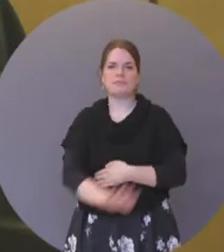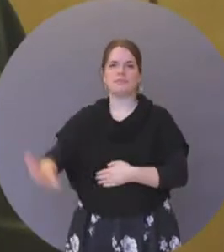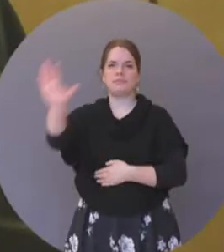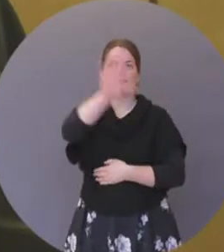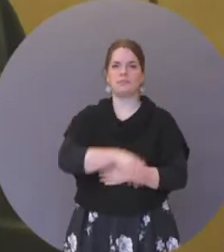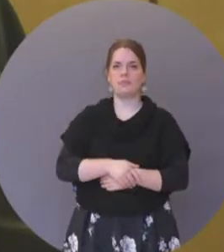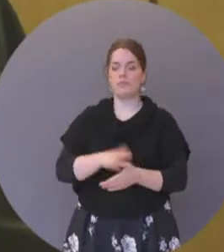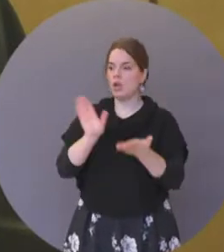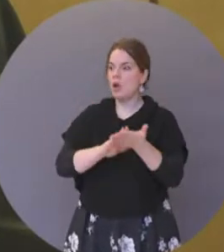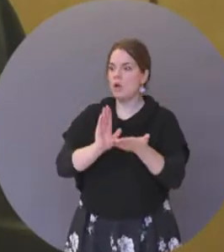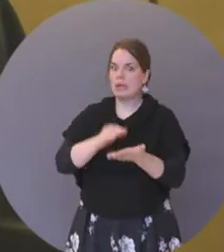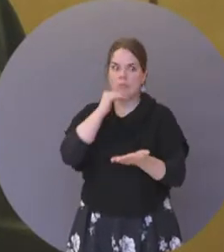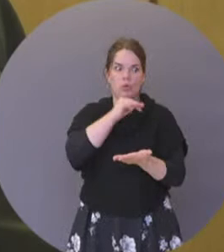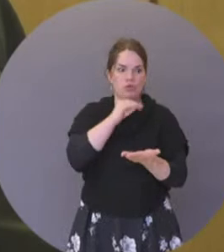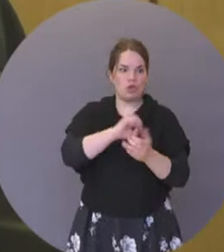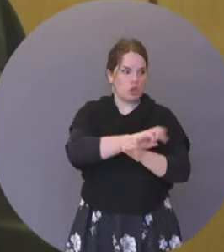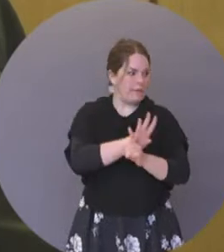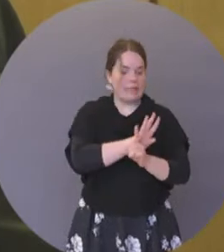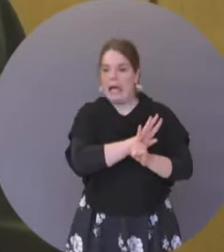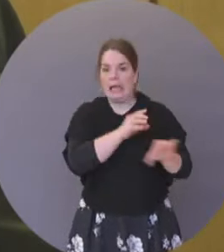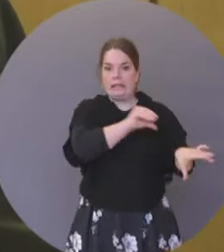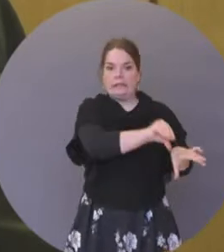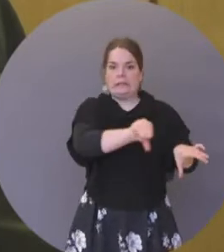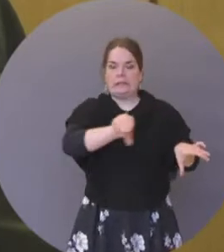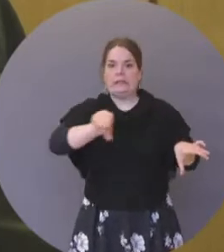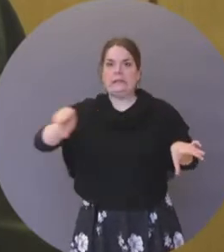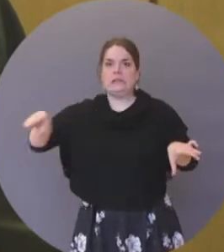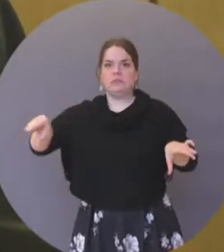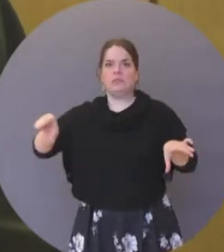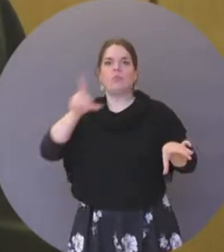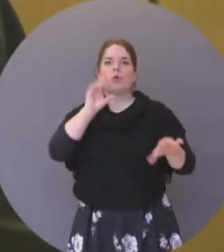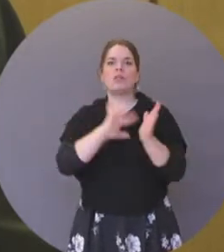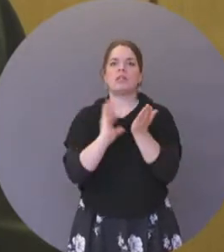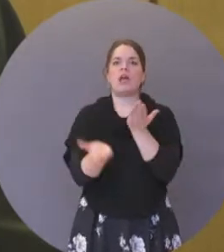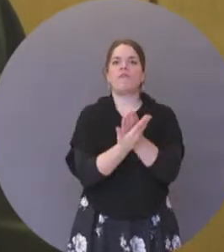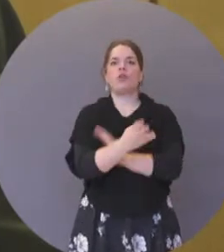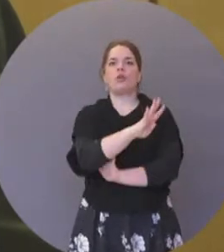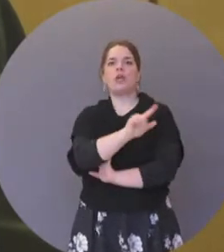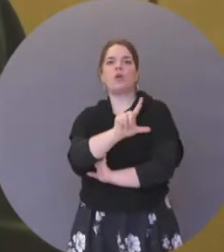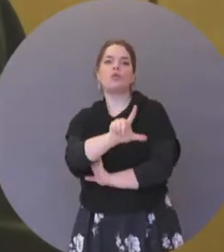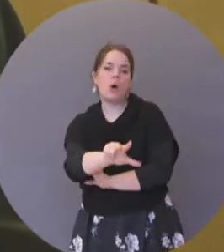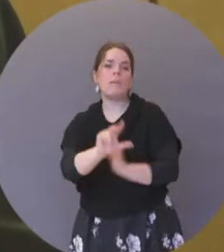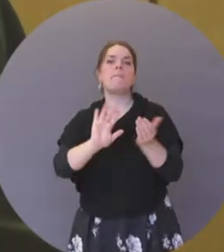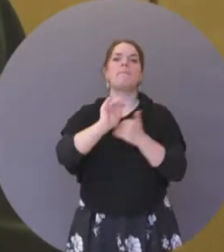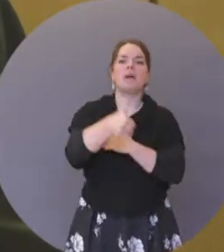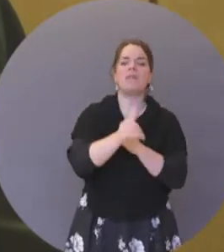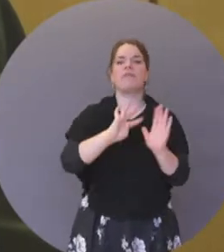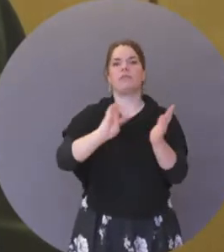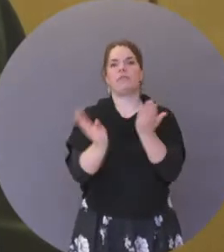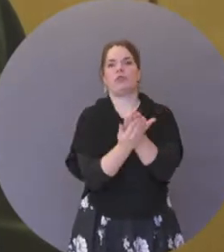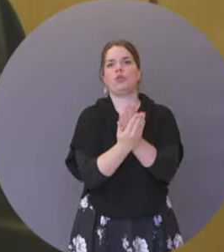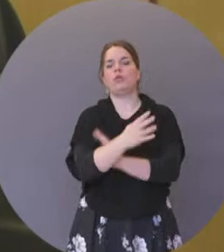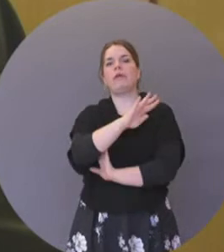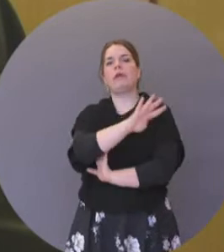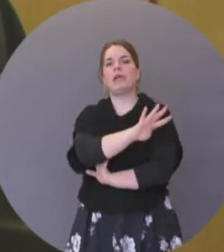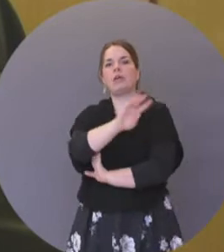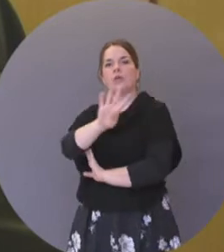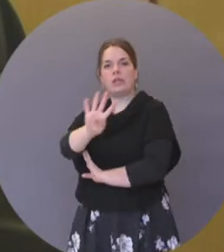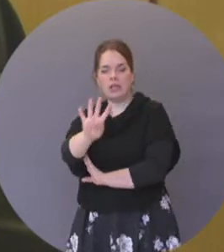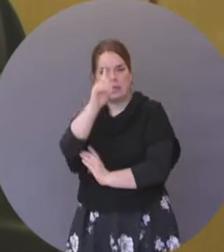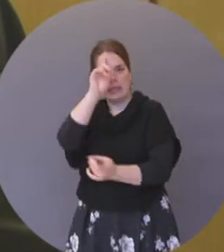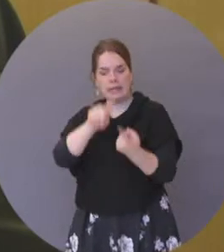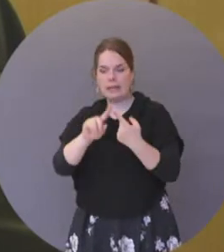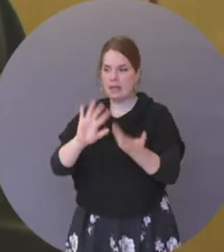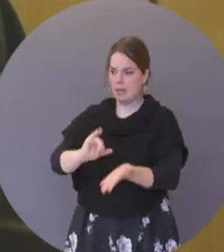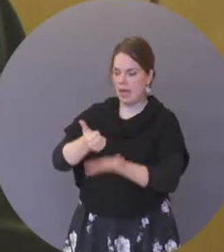obtenues à travers la négociation de l'avenant 43 puis 44 de la convention collective de la branche de LED de